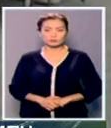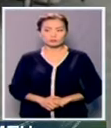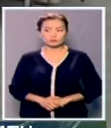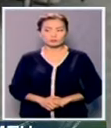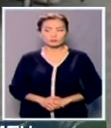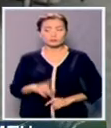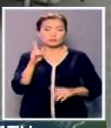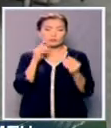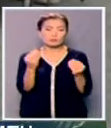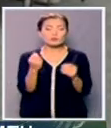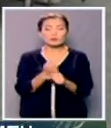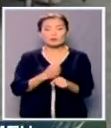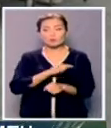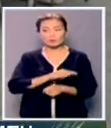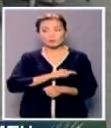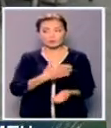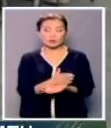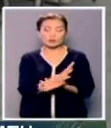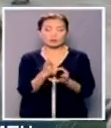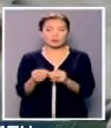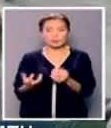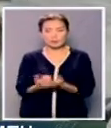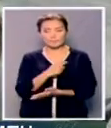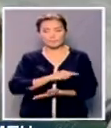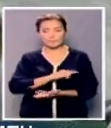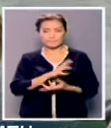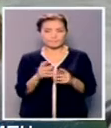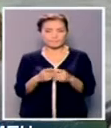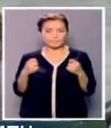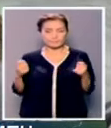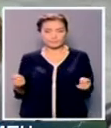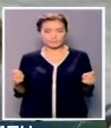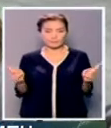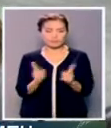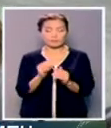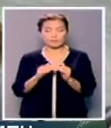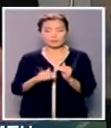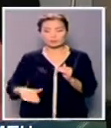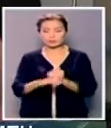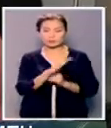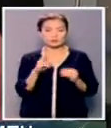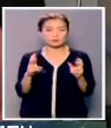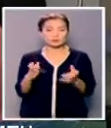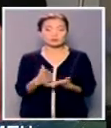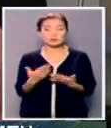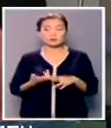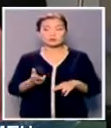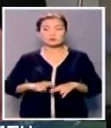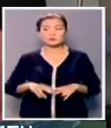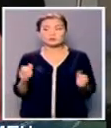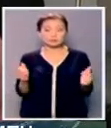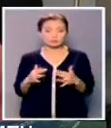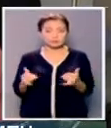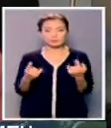Жиын фасилитация форматында өтті. Бұл нәтижелі жұмыстың қорытындысын шығаратын кездесу алаңы деген мағынаны білдіреді. Яғни